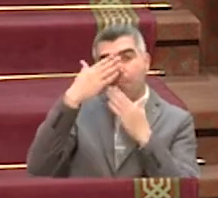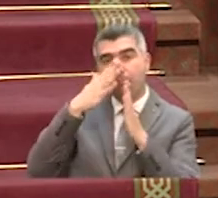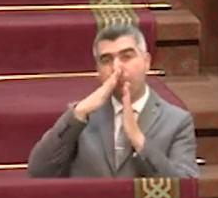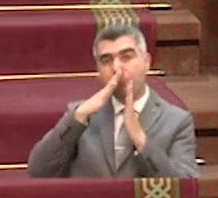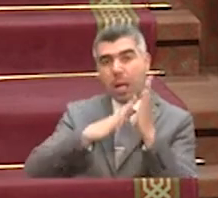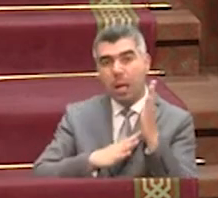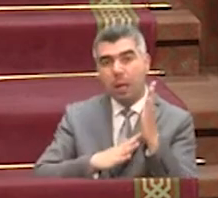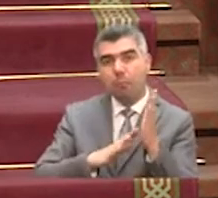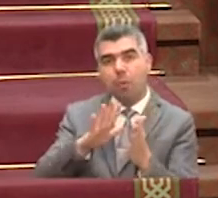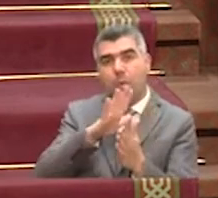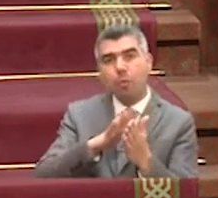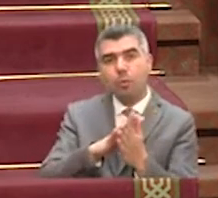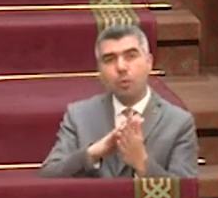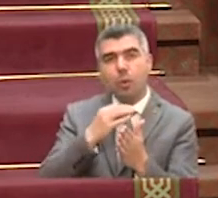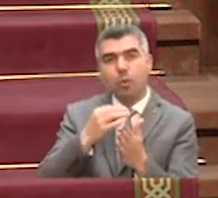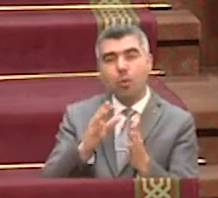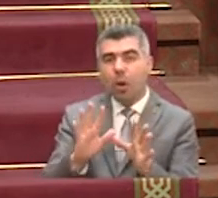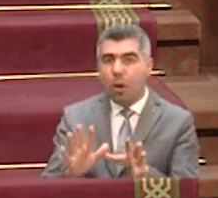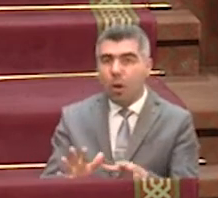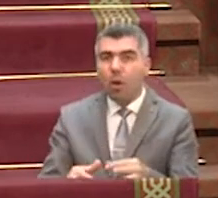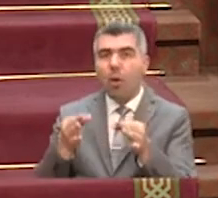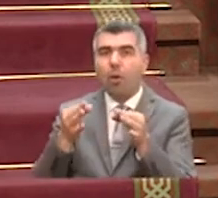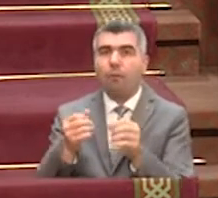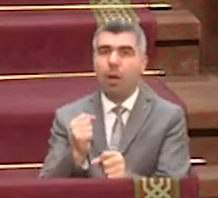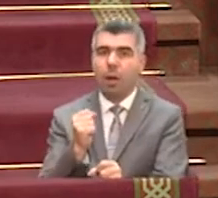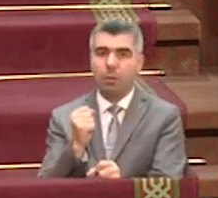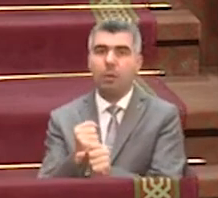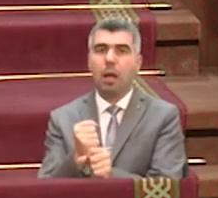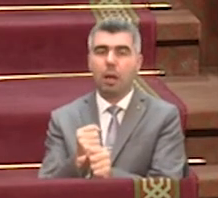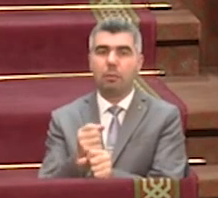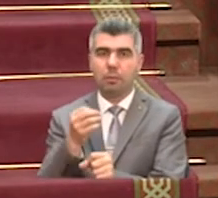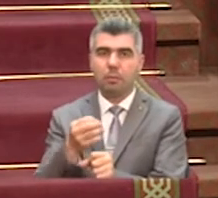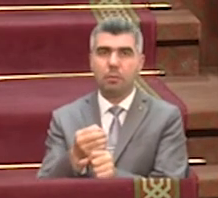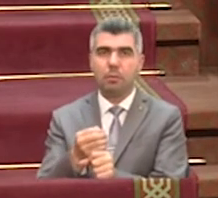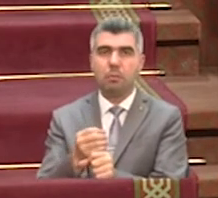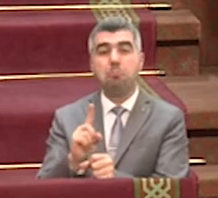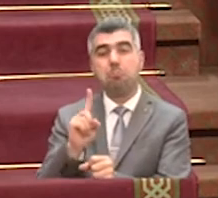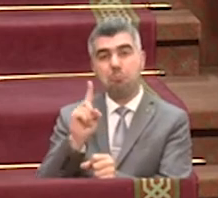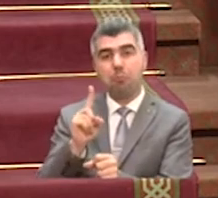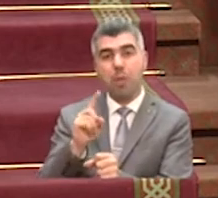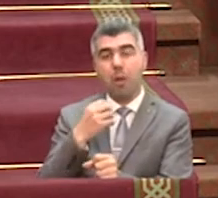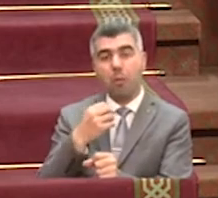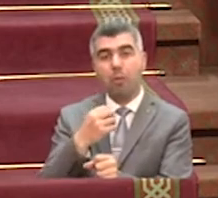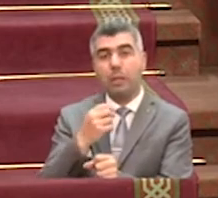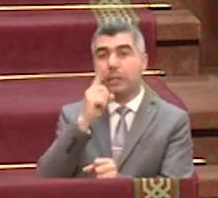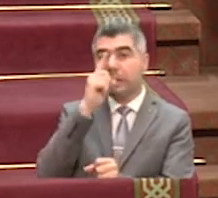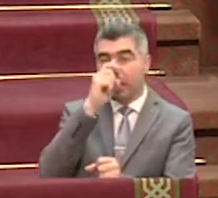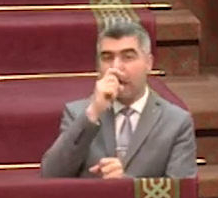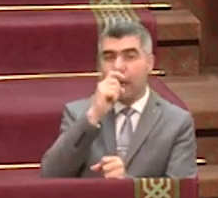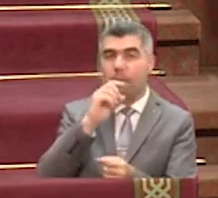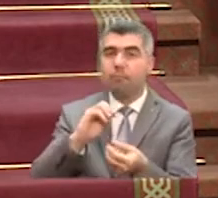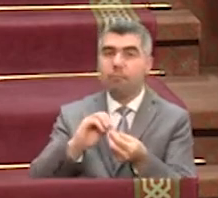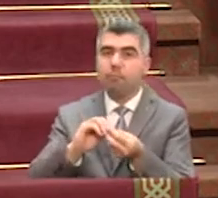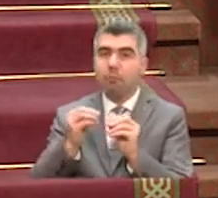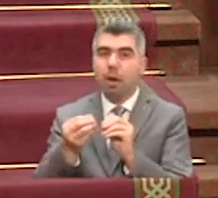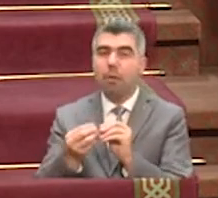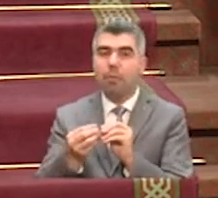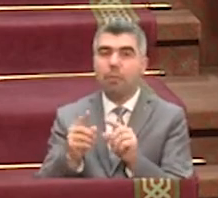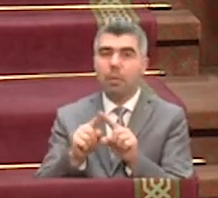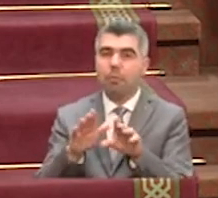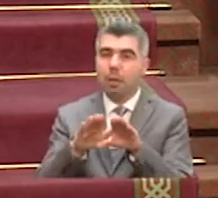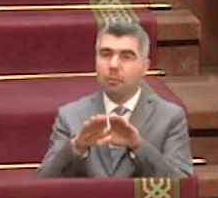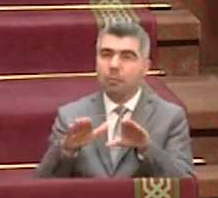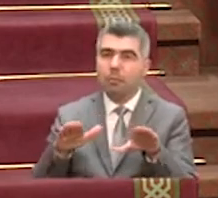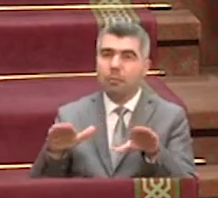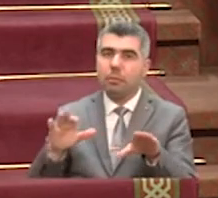كينتظروا اما الحكومه تدير الحلول اللي خاصها تدير، واما راه الكلفه ديال هذا الشيء للاسف الشديد كيمكن تهدد حتى الاستقرار ديال